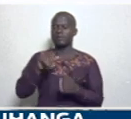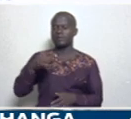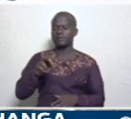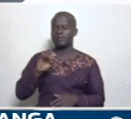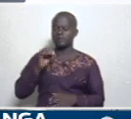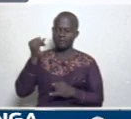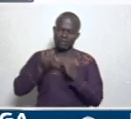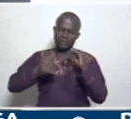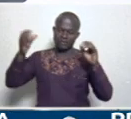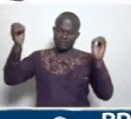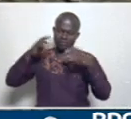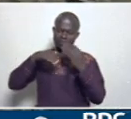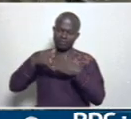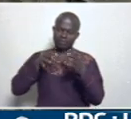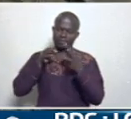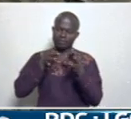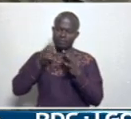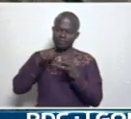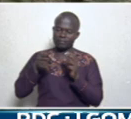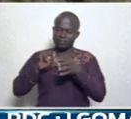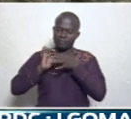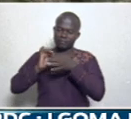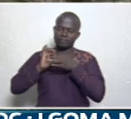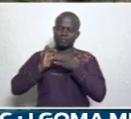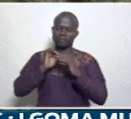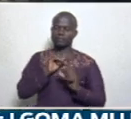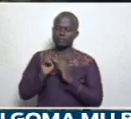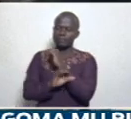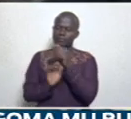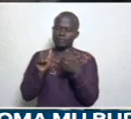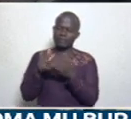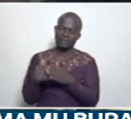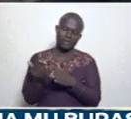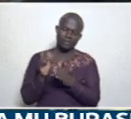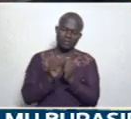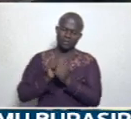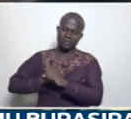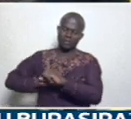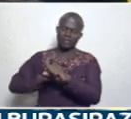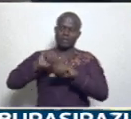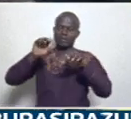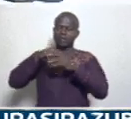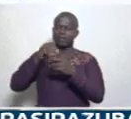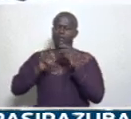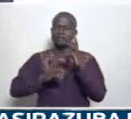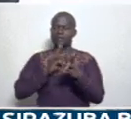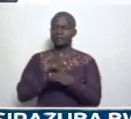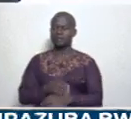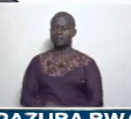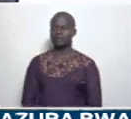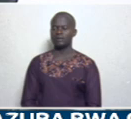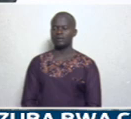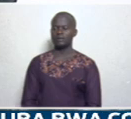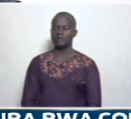wasoje imyitozo ku mugaragaro yashimangiye ko hakwiye kubaho ubufatanye bw'ingabo z'ibihugu mu kugarura no kubungabunga amahoro hirya no hino ku isi. It is only